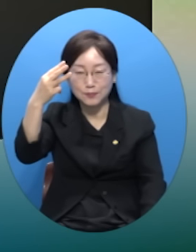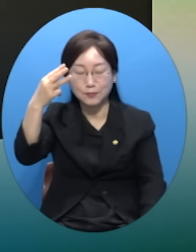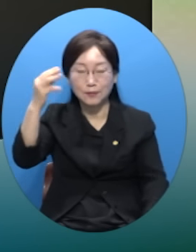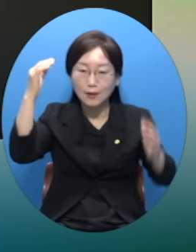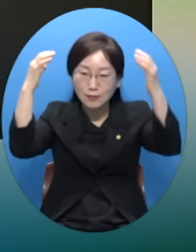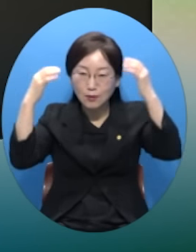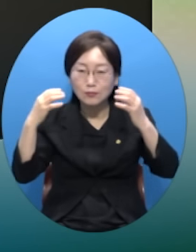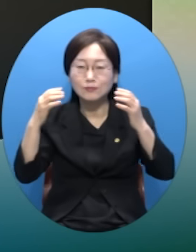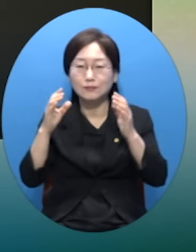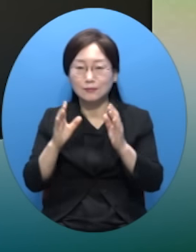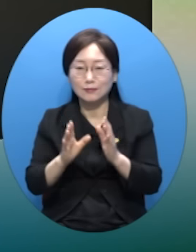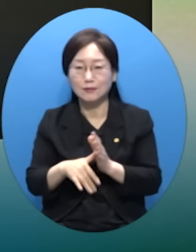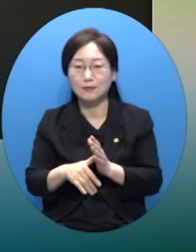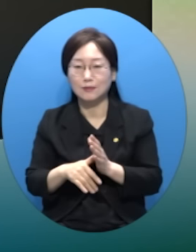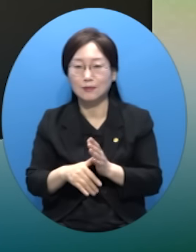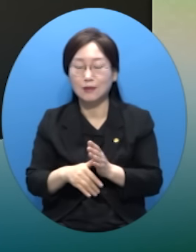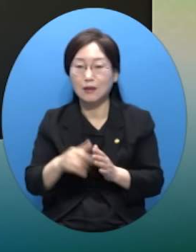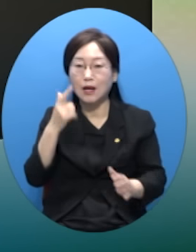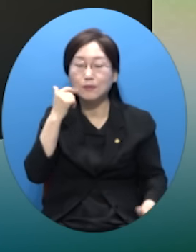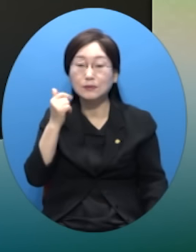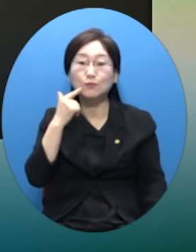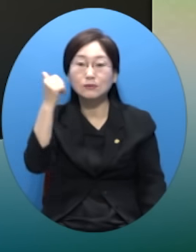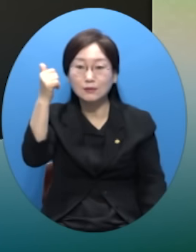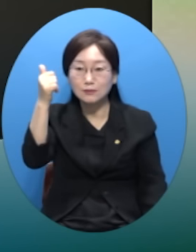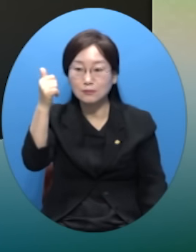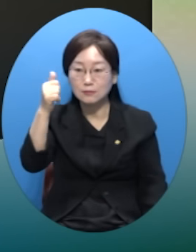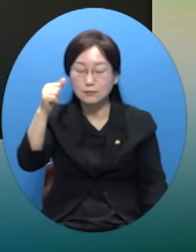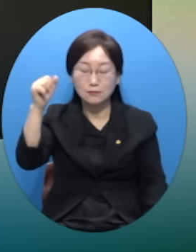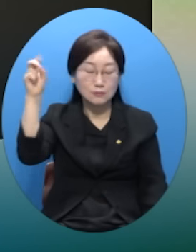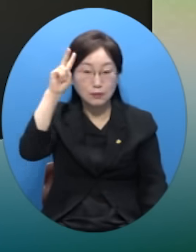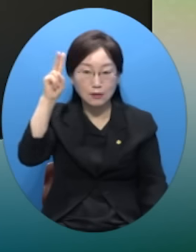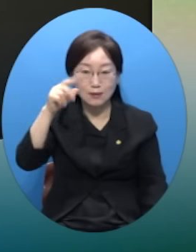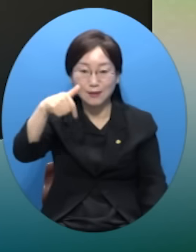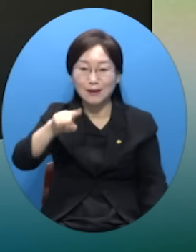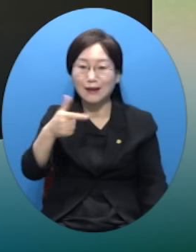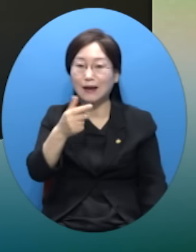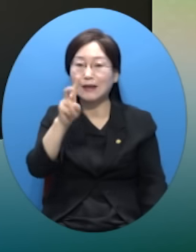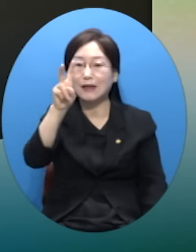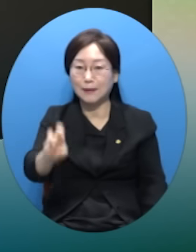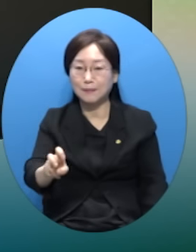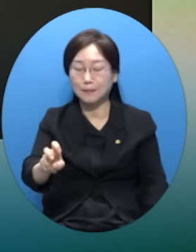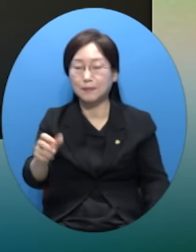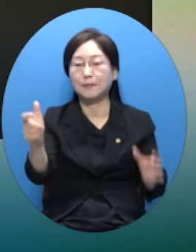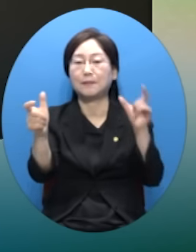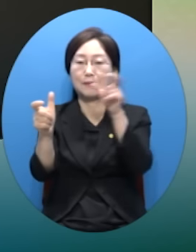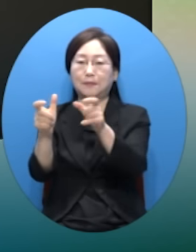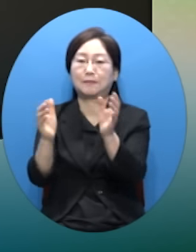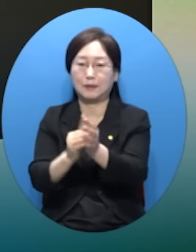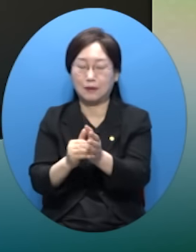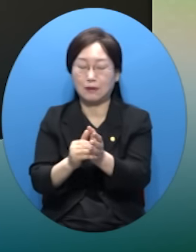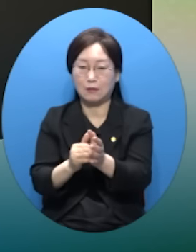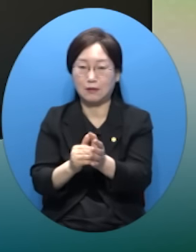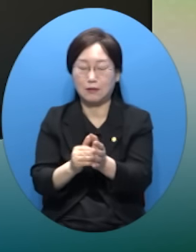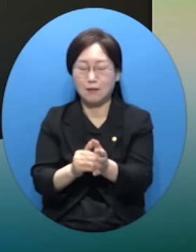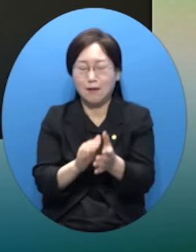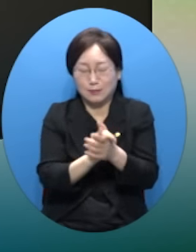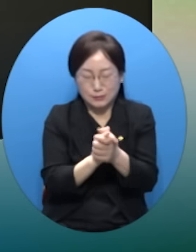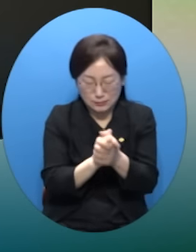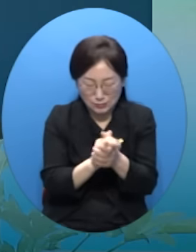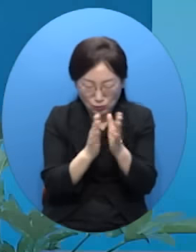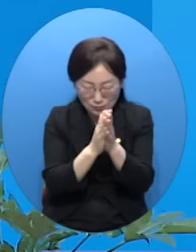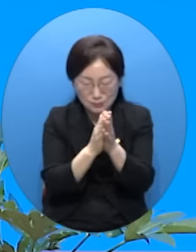때에 아버지 목사님이 갑작스레 간암 선고를 받습니다. 그때부터 본격적으로 기도하기